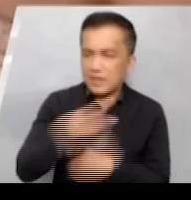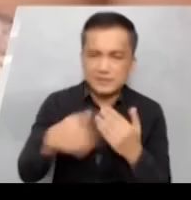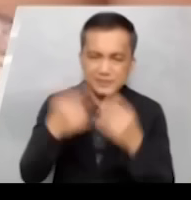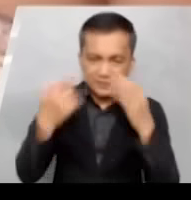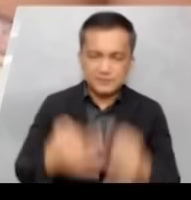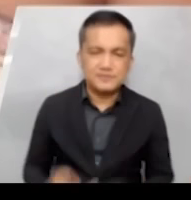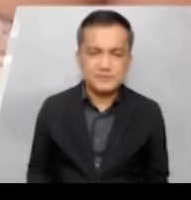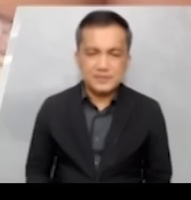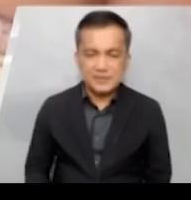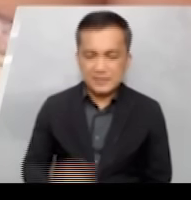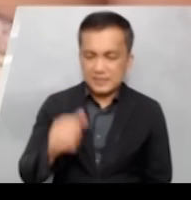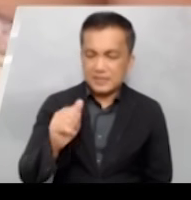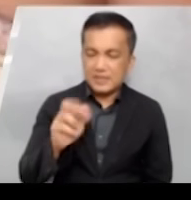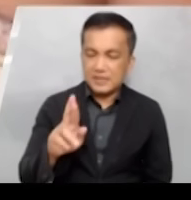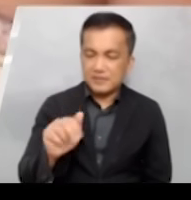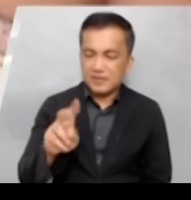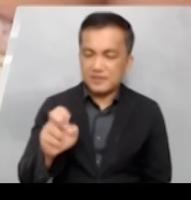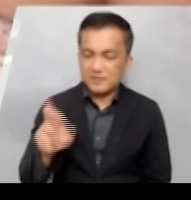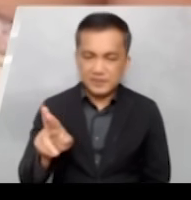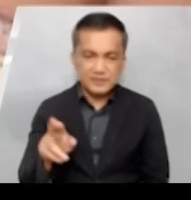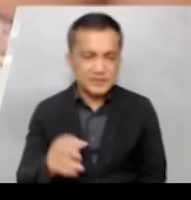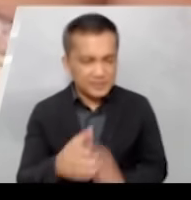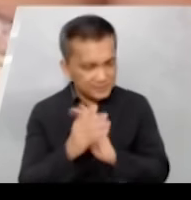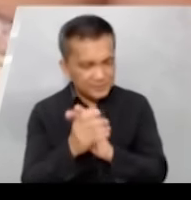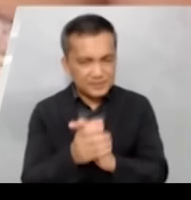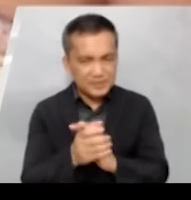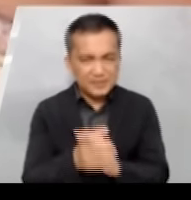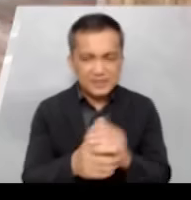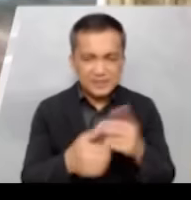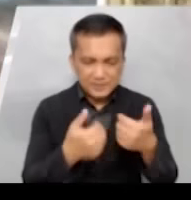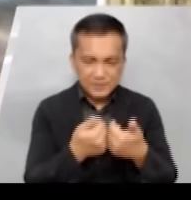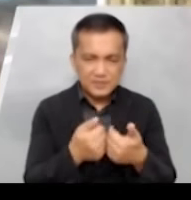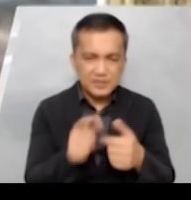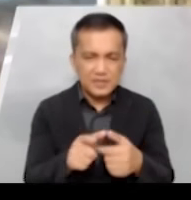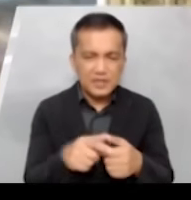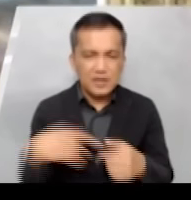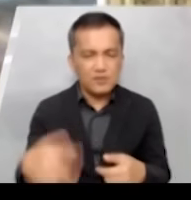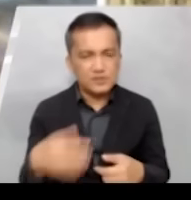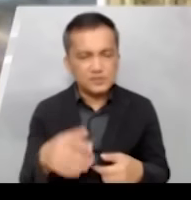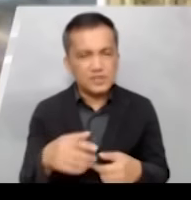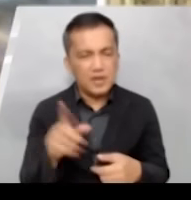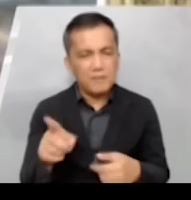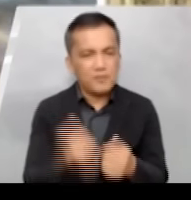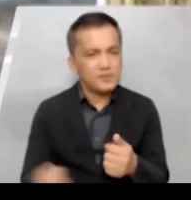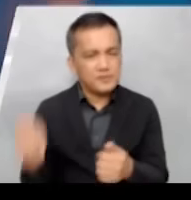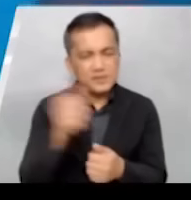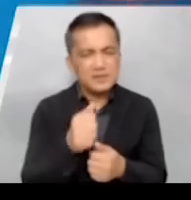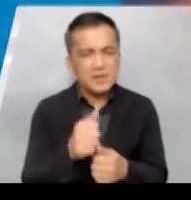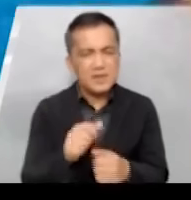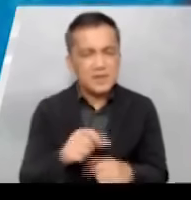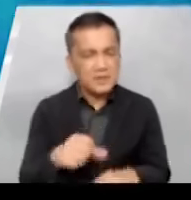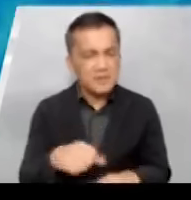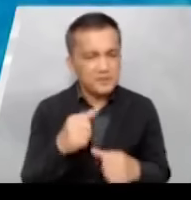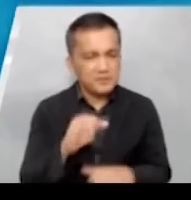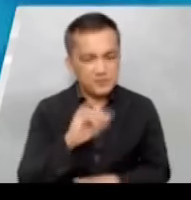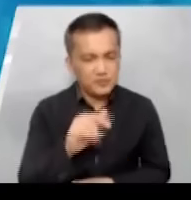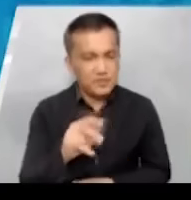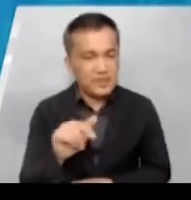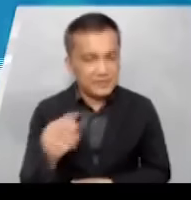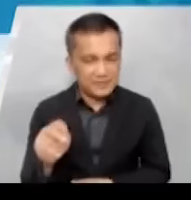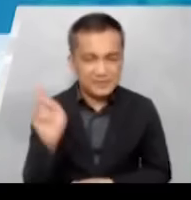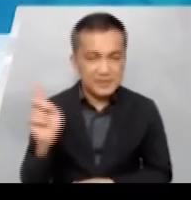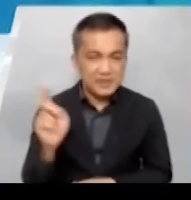ang girlfriend at tinawag siyang isang obra maestra. Super proud daw ito kay Julian. Bibigyan raw ni Julian